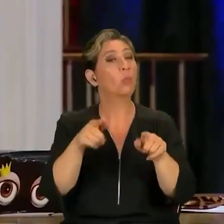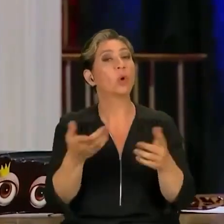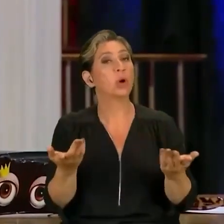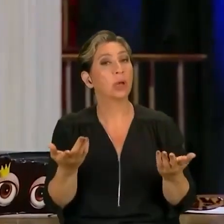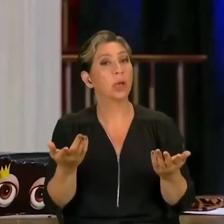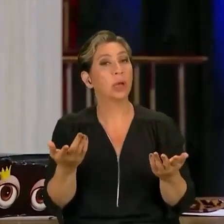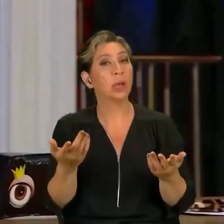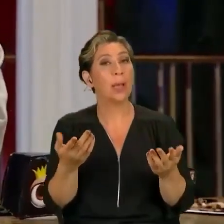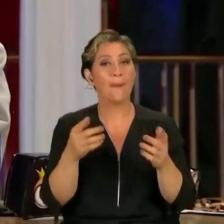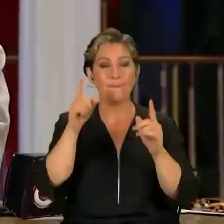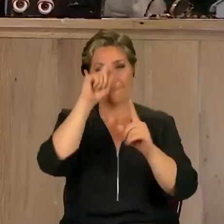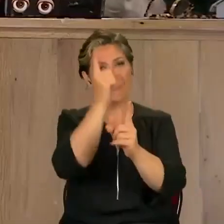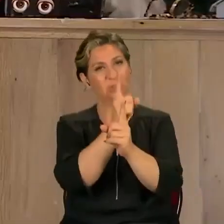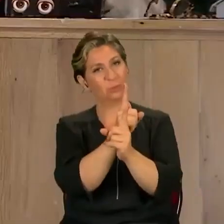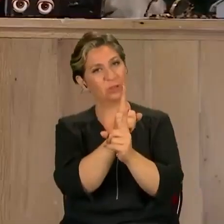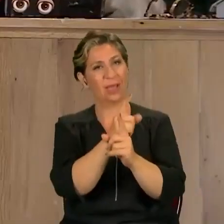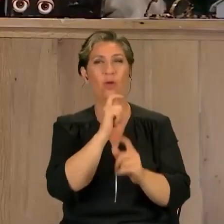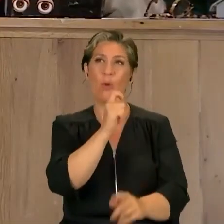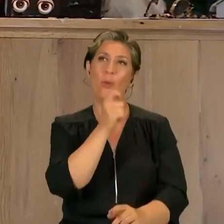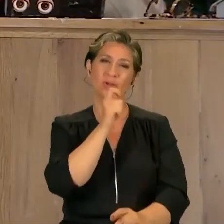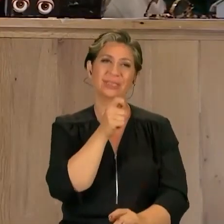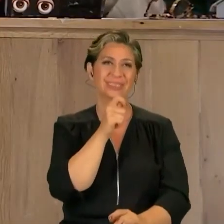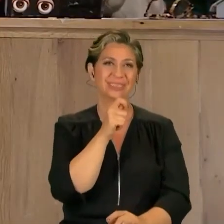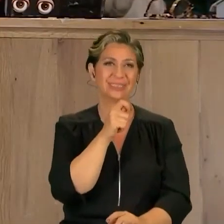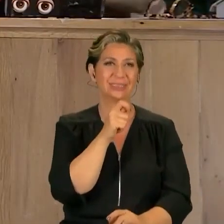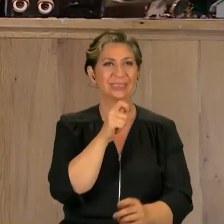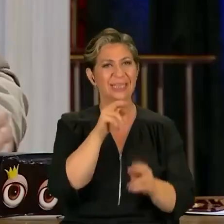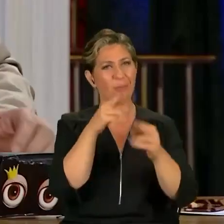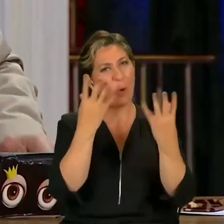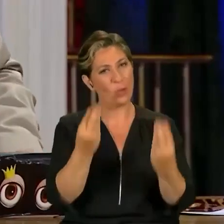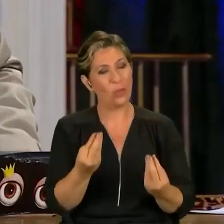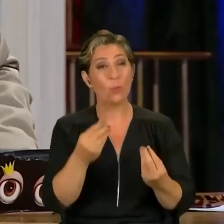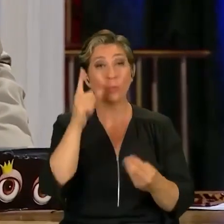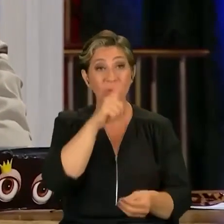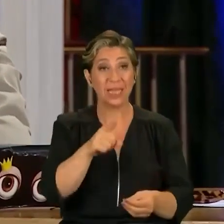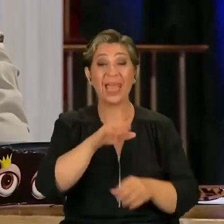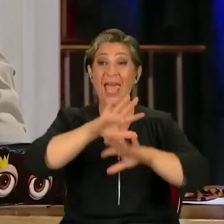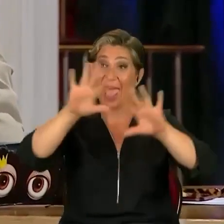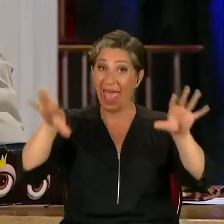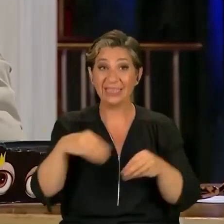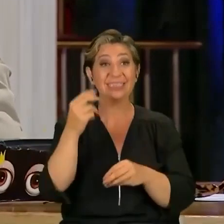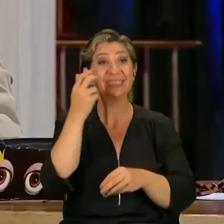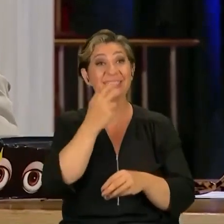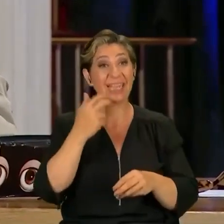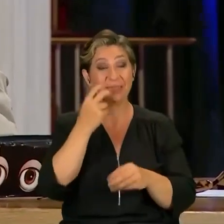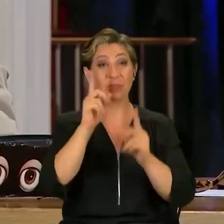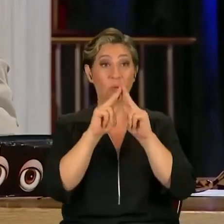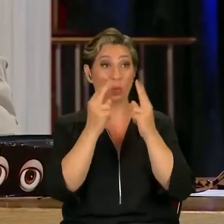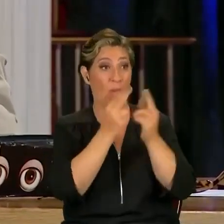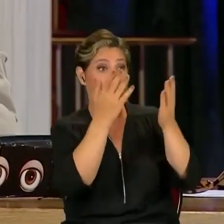bu baş başa hı hı. röportajlara dönüşü. Dolayısıyla her insan, her sanatçı bir